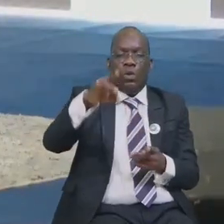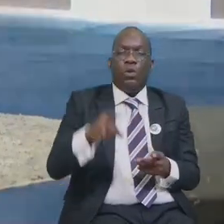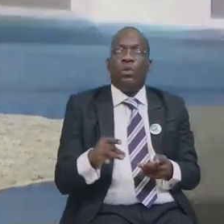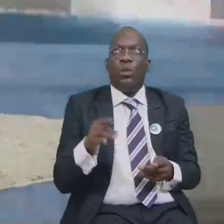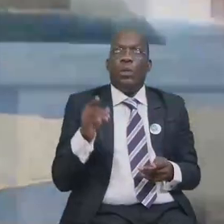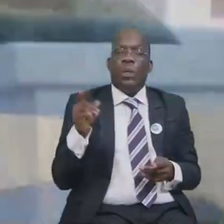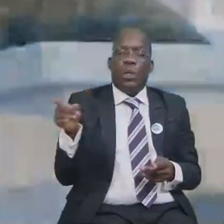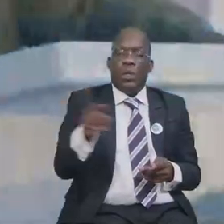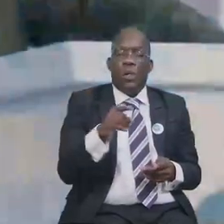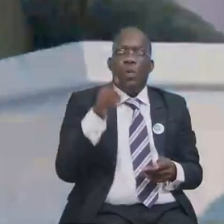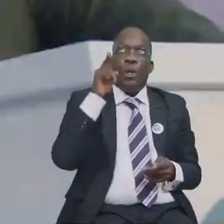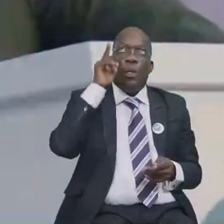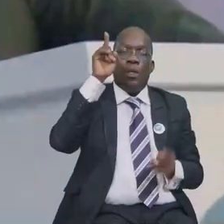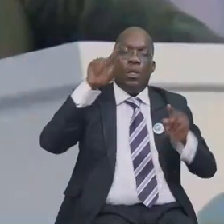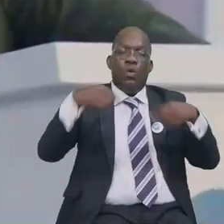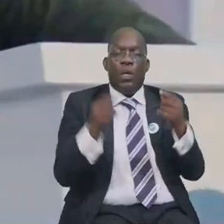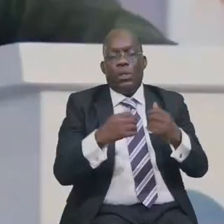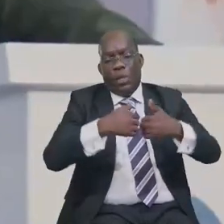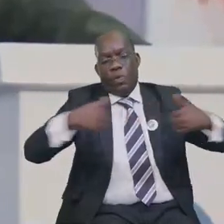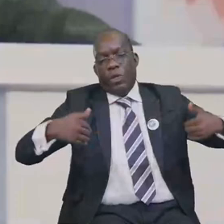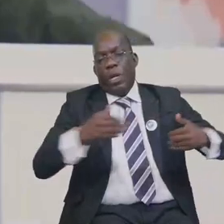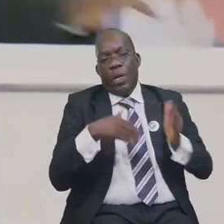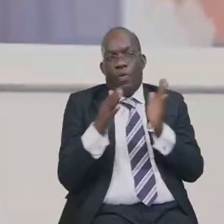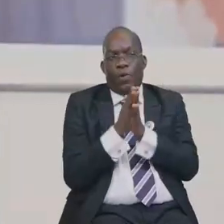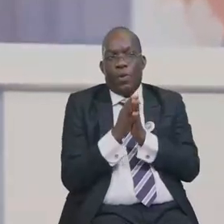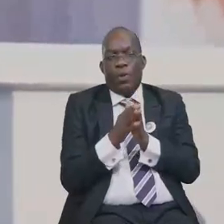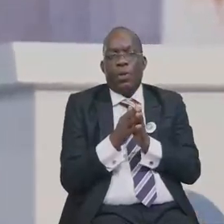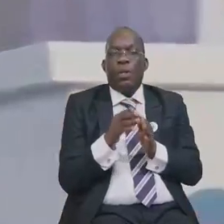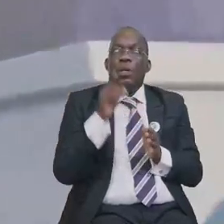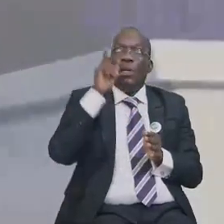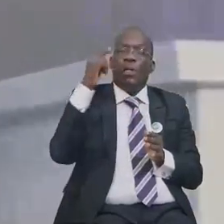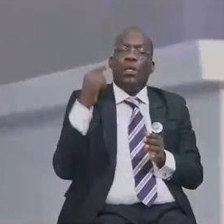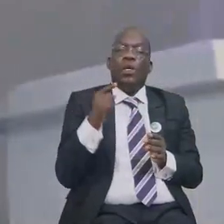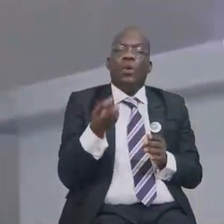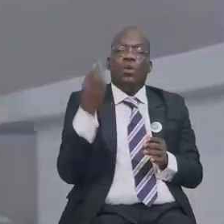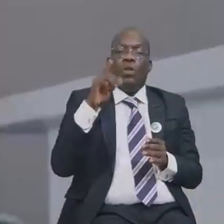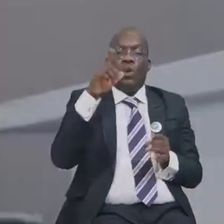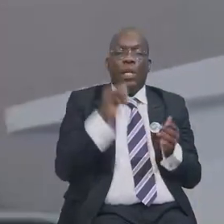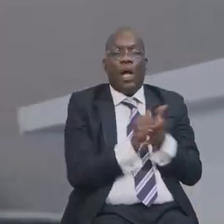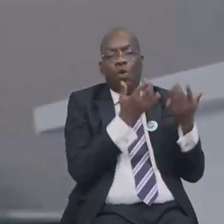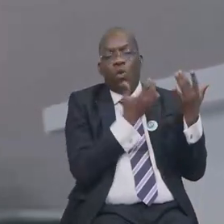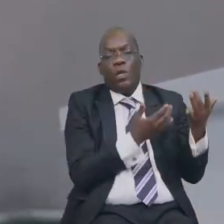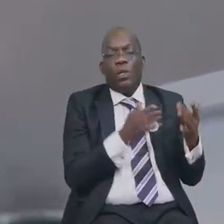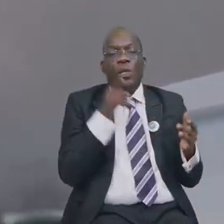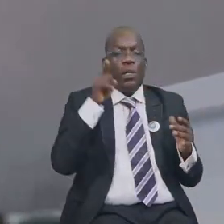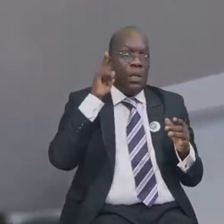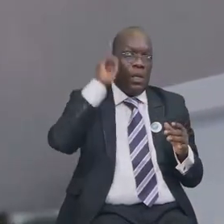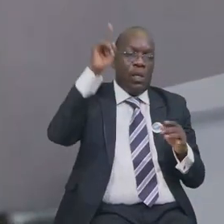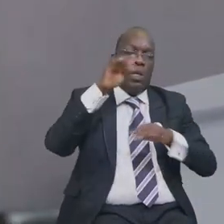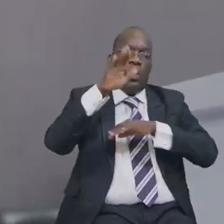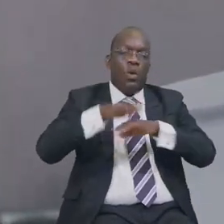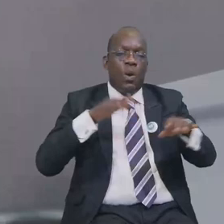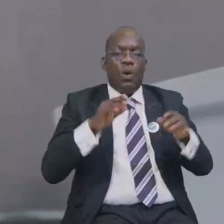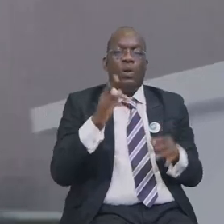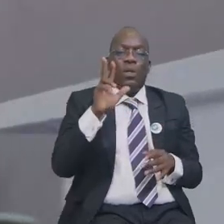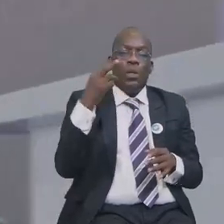il a prié. Et c'est lui qui a attendu. Et il y a trois d'entre eux qui l'appellent une